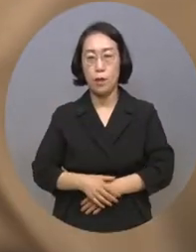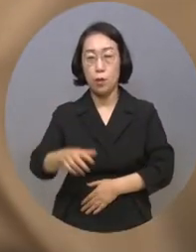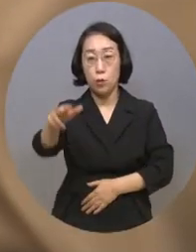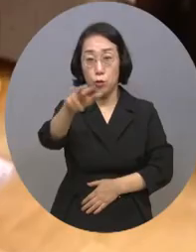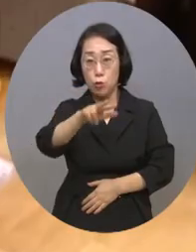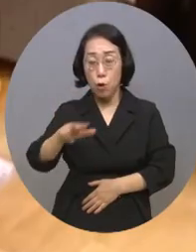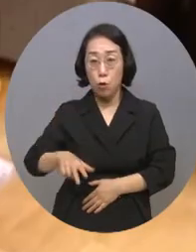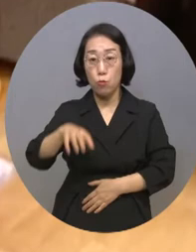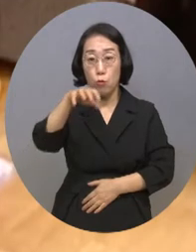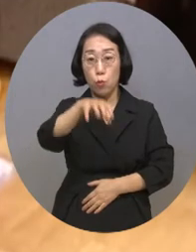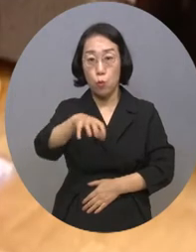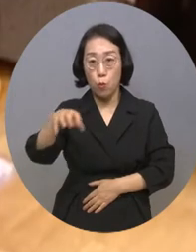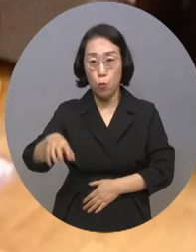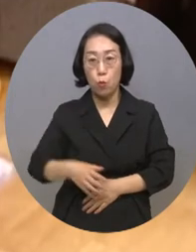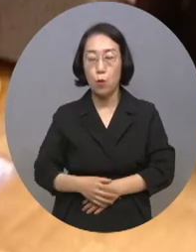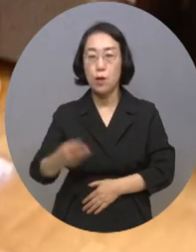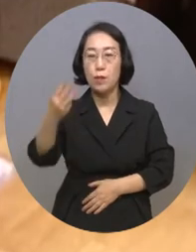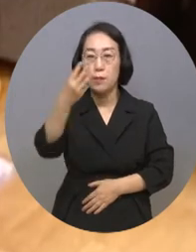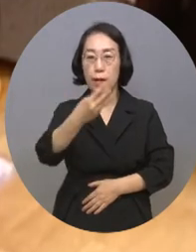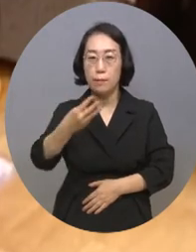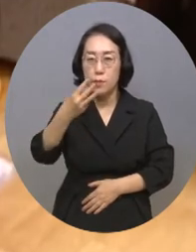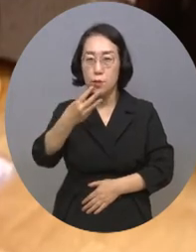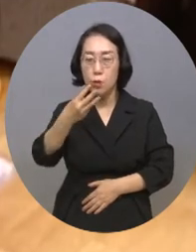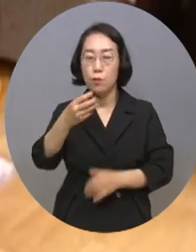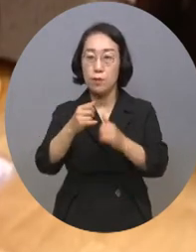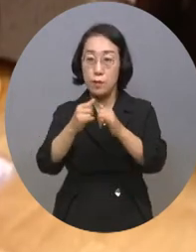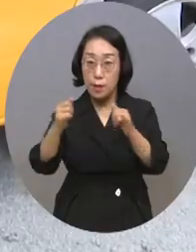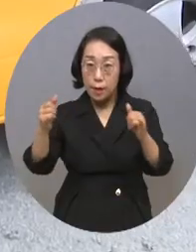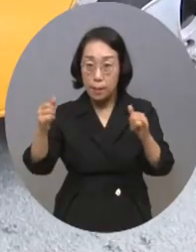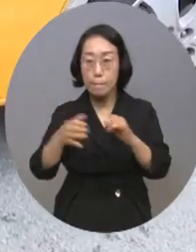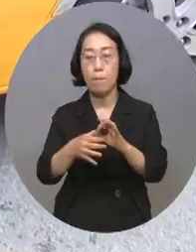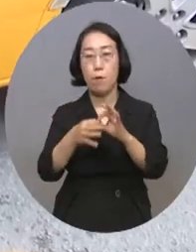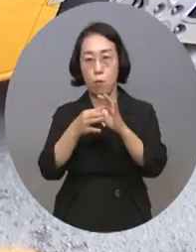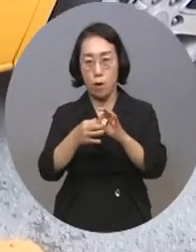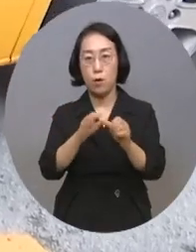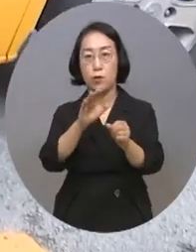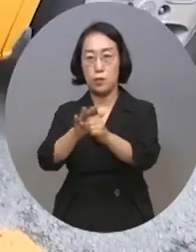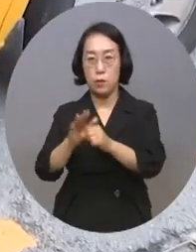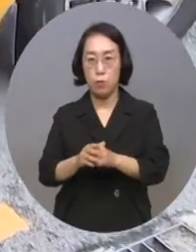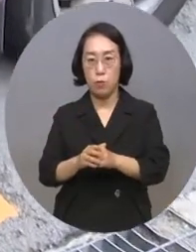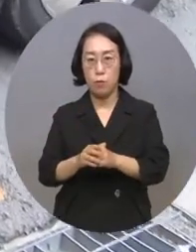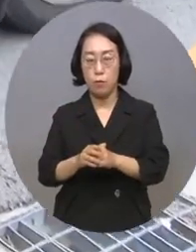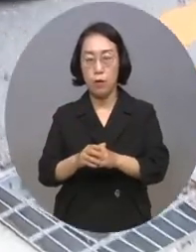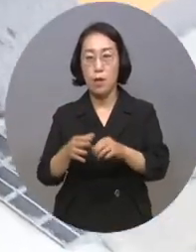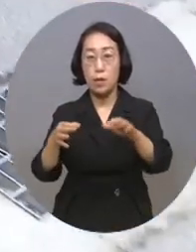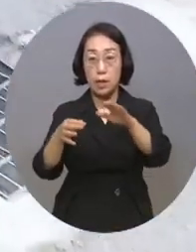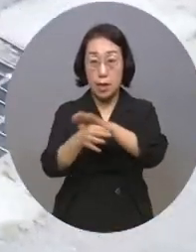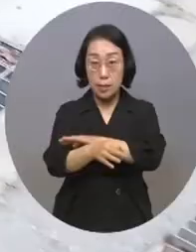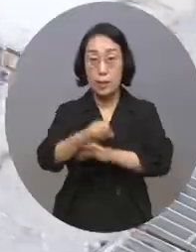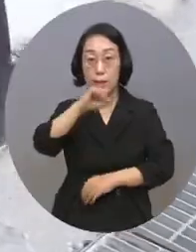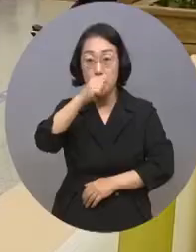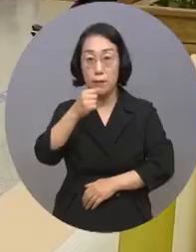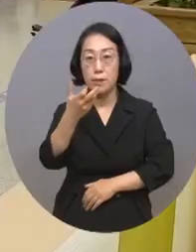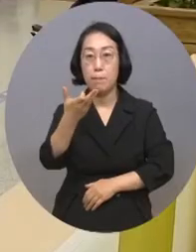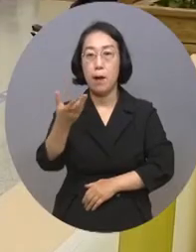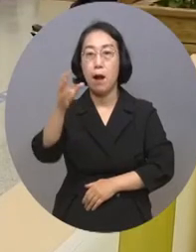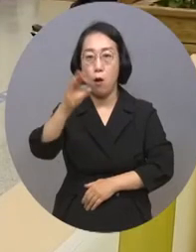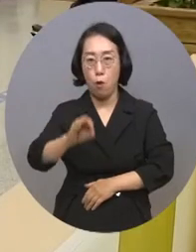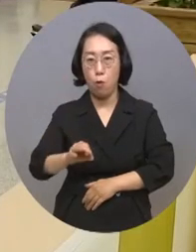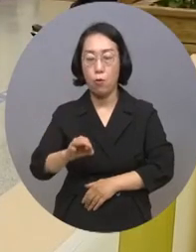청소년부모가구의 자녀 3000명 이내를 대상으로 하며 국비예산 18억 원이 투입됩니다